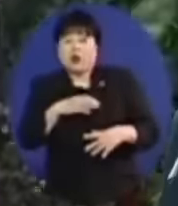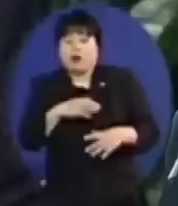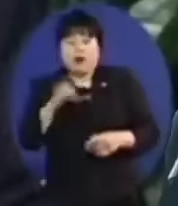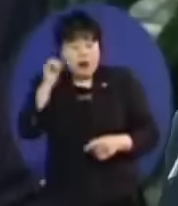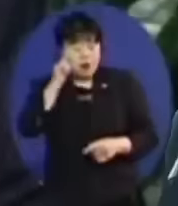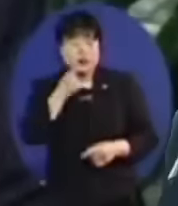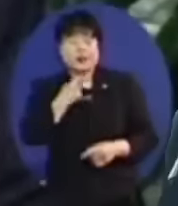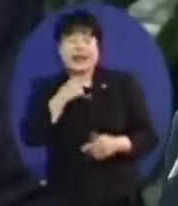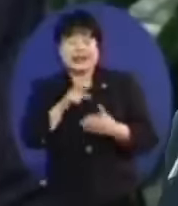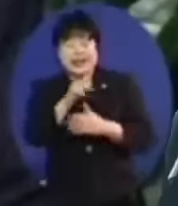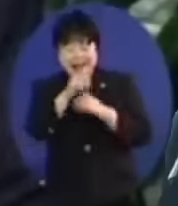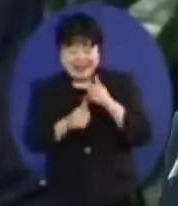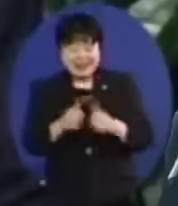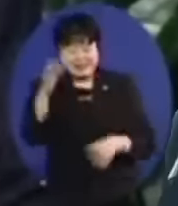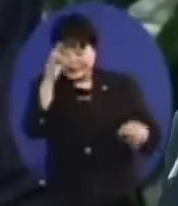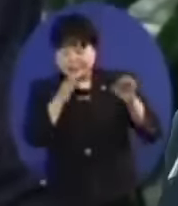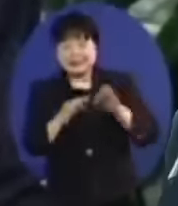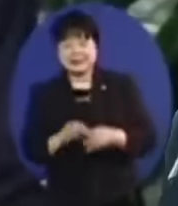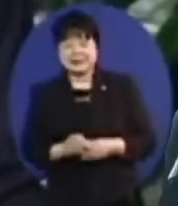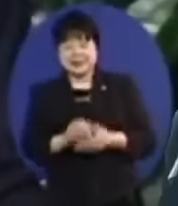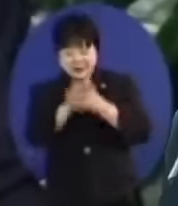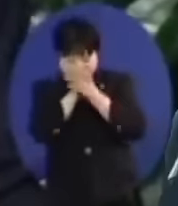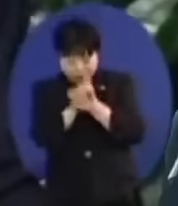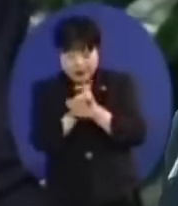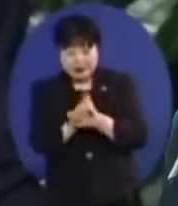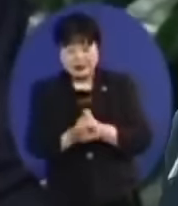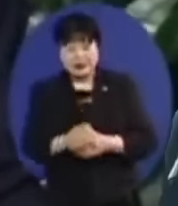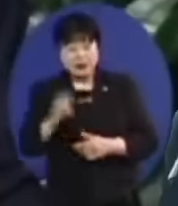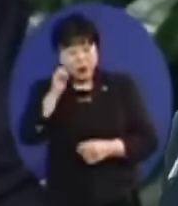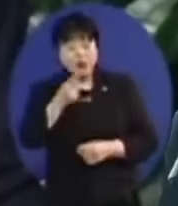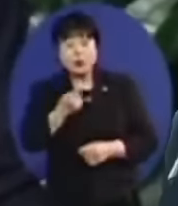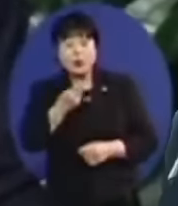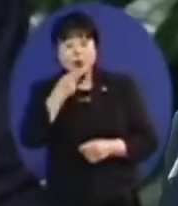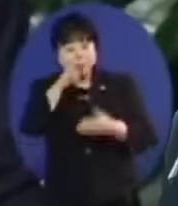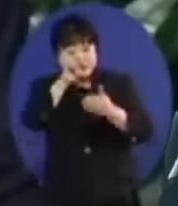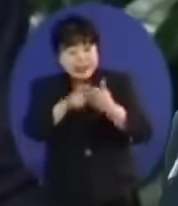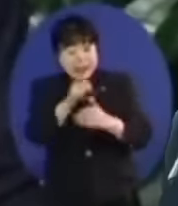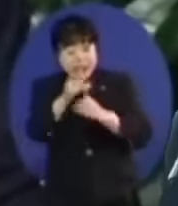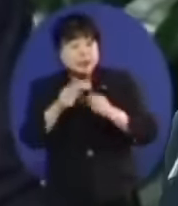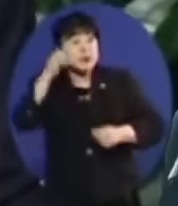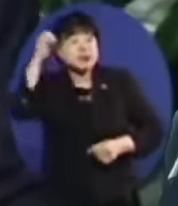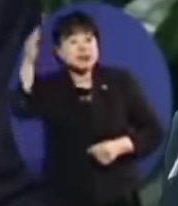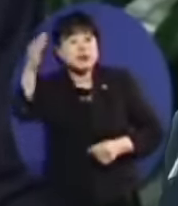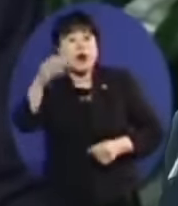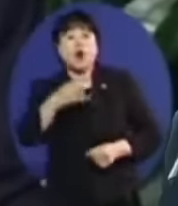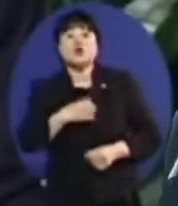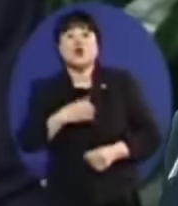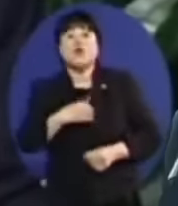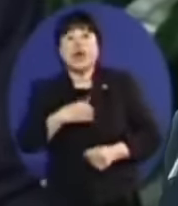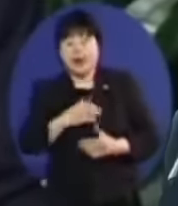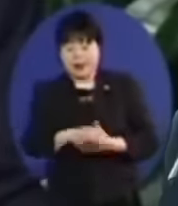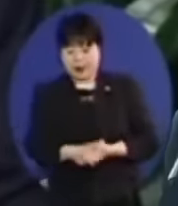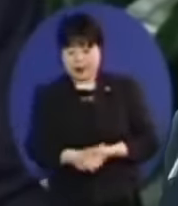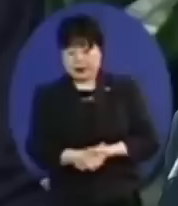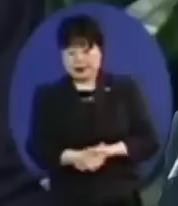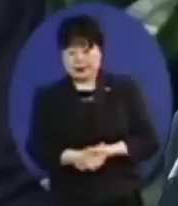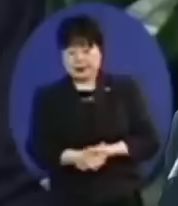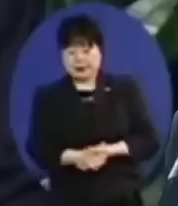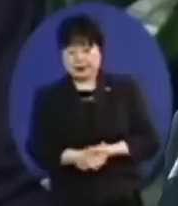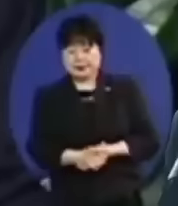때는 늘 하나님을 찾고 깨어지는데 시련이 없으면 하나님을 잊어버릴 위험이 있다는 것입니다.